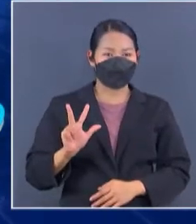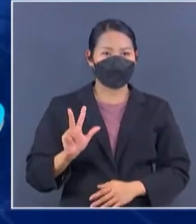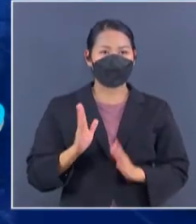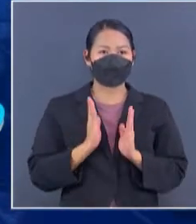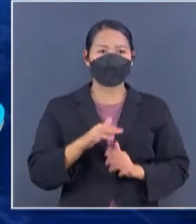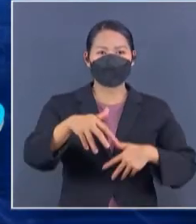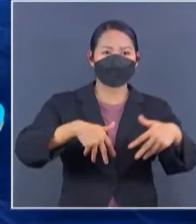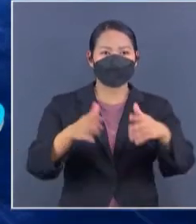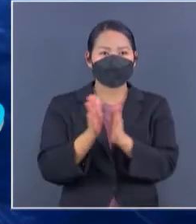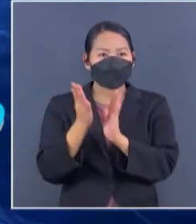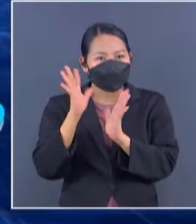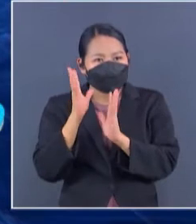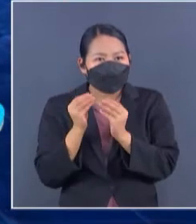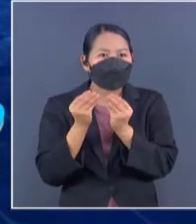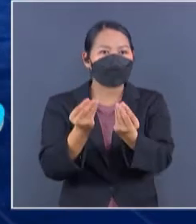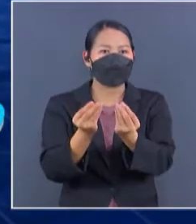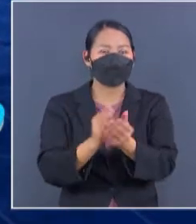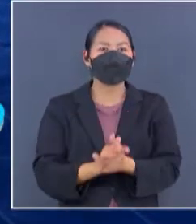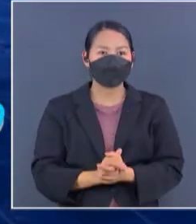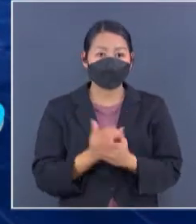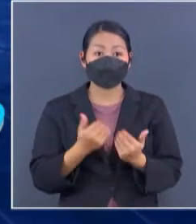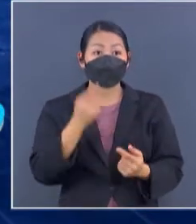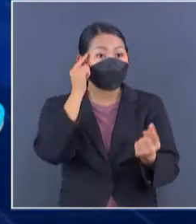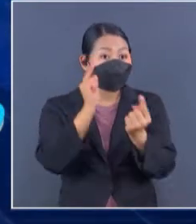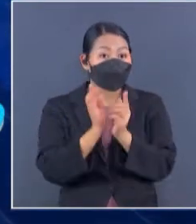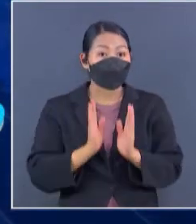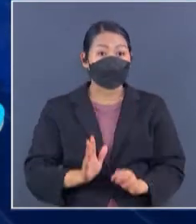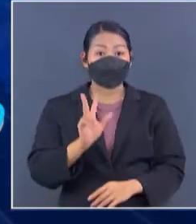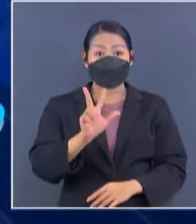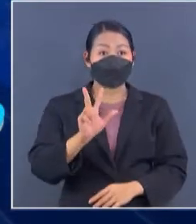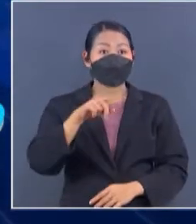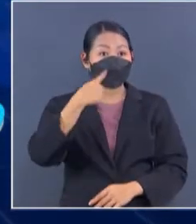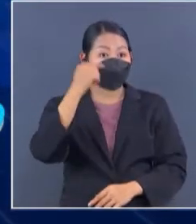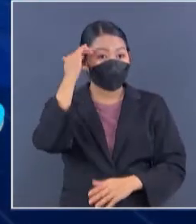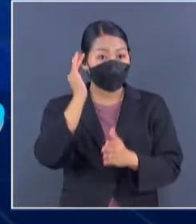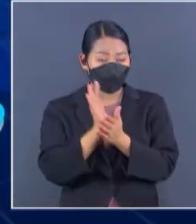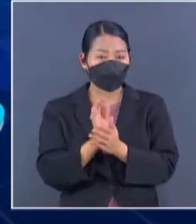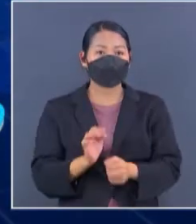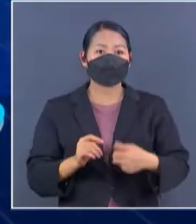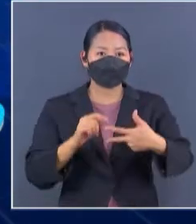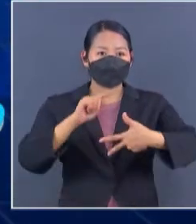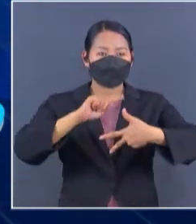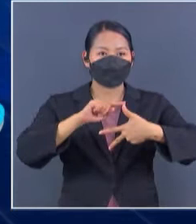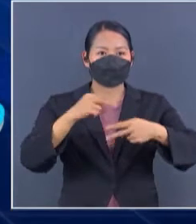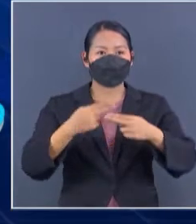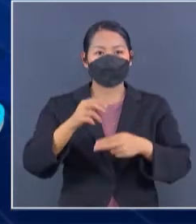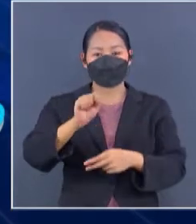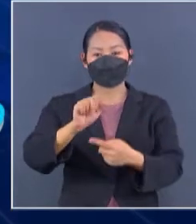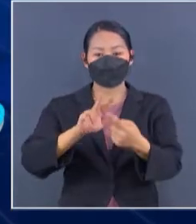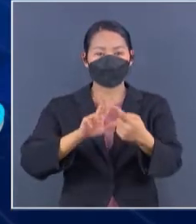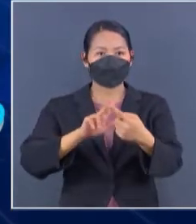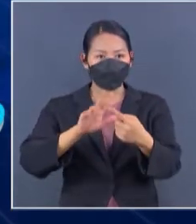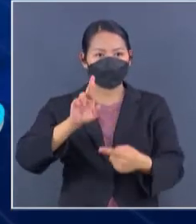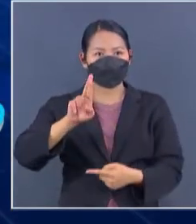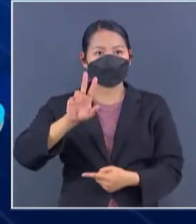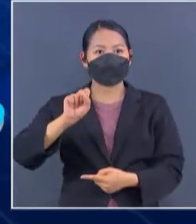มจากสังคมนะครับพาไปรู้จักชื่อตำรวจนิดนึงแล้วกันตำรวจ3นายที่ว่าคือร้อยตำรวจเอกสุรศักดิ์หวังประสบกลางครับเป็นร